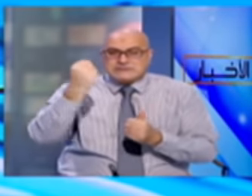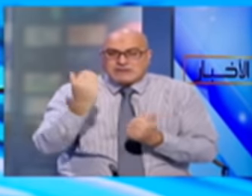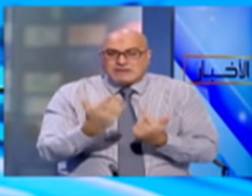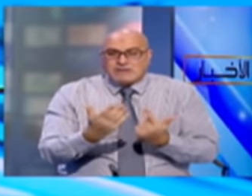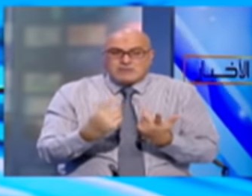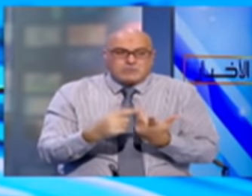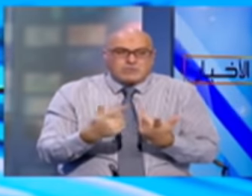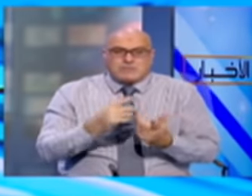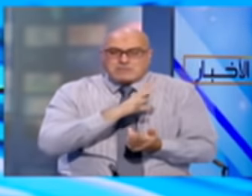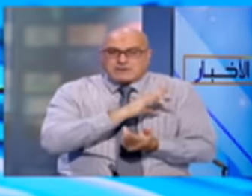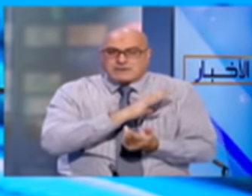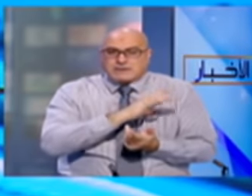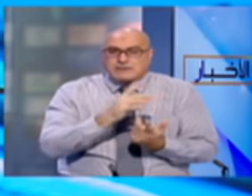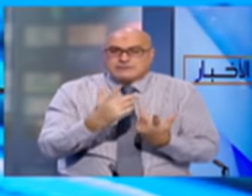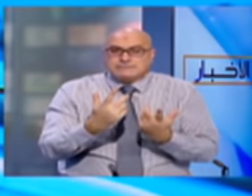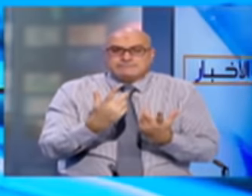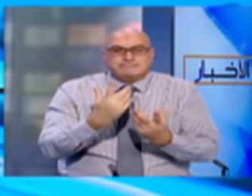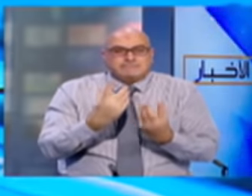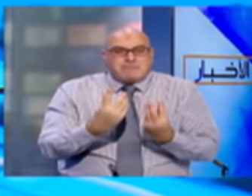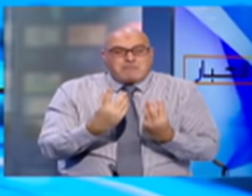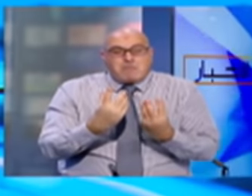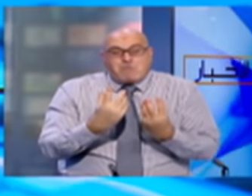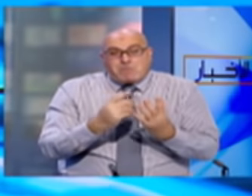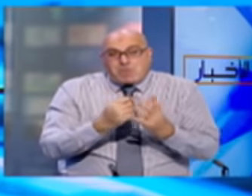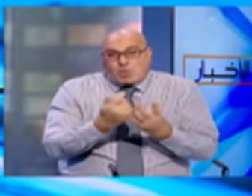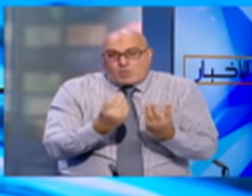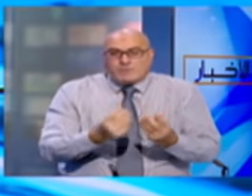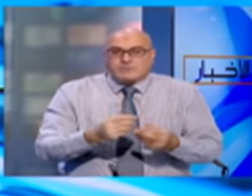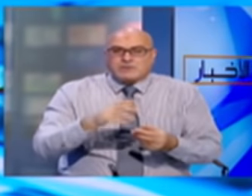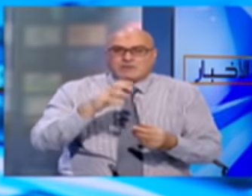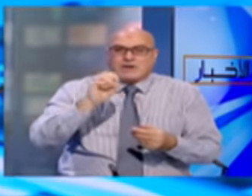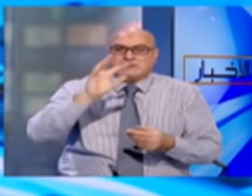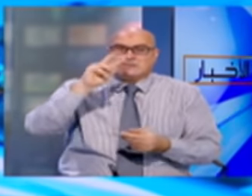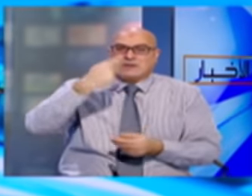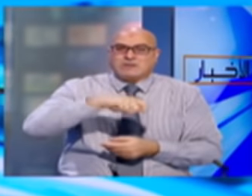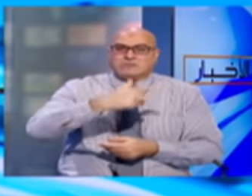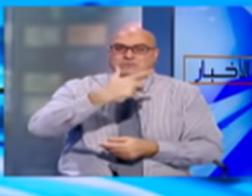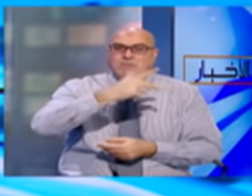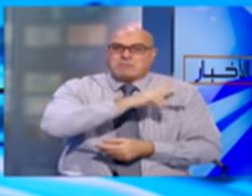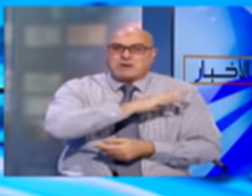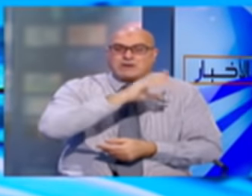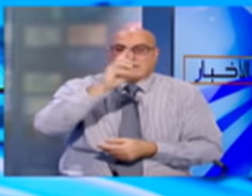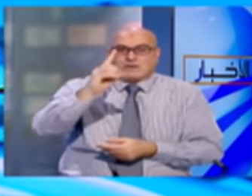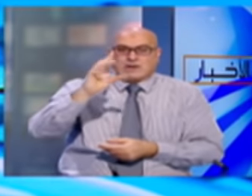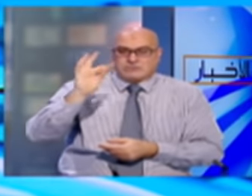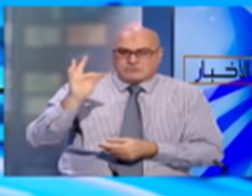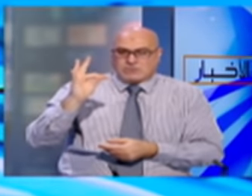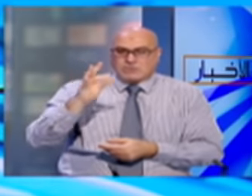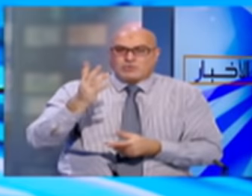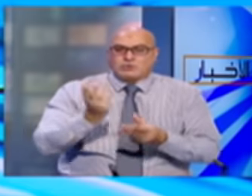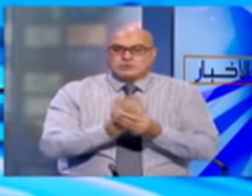تقلل من شأنها وهيبتها، في إشارة إلى إعلان الرئيس الأمريكي السابق دونالد ترامب حول